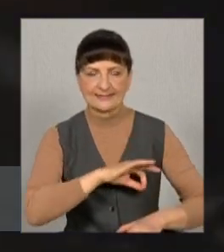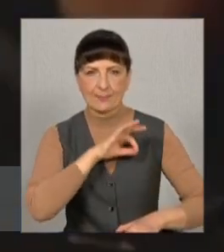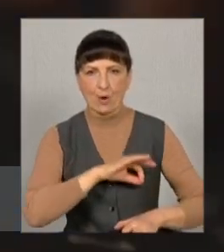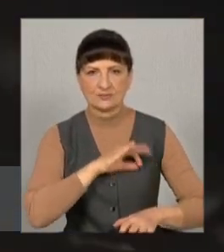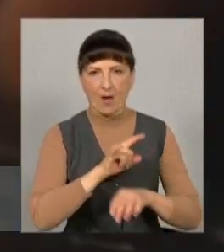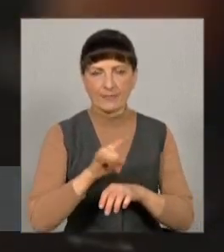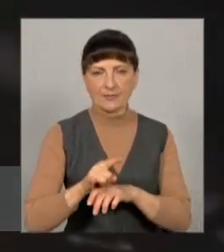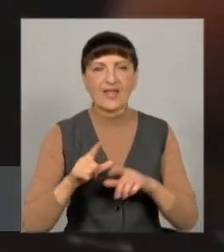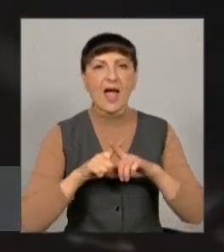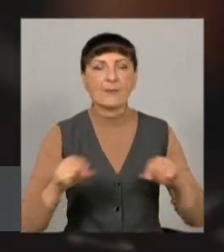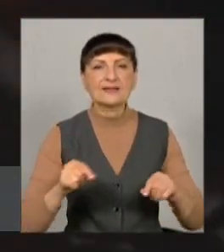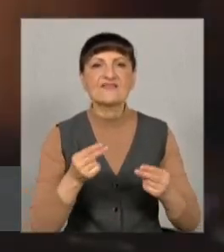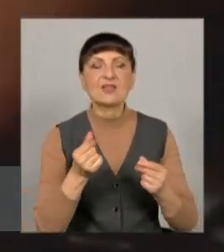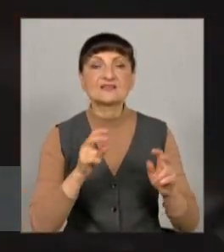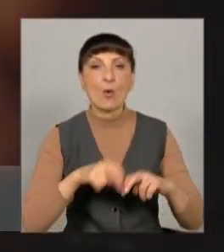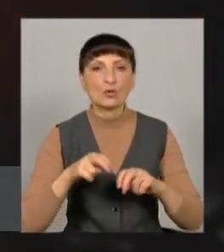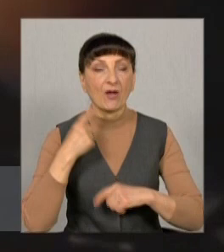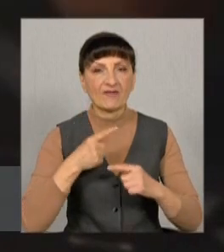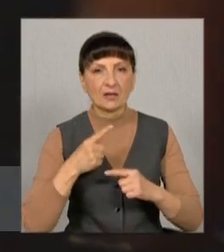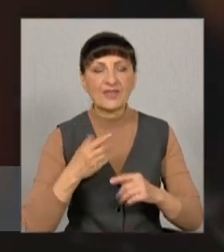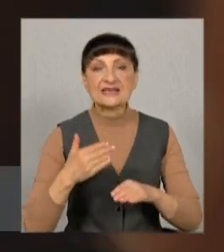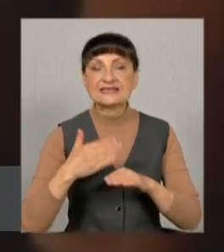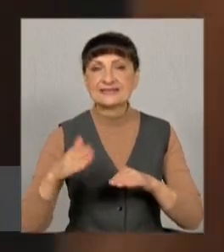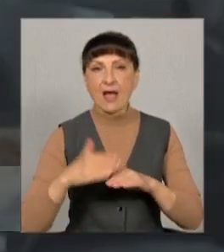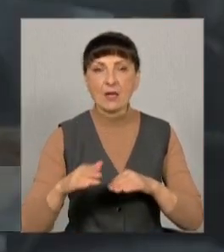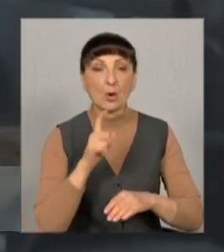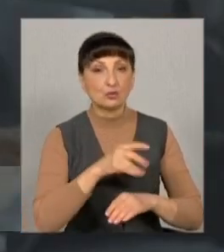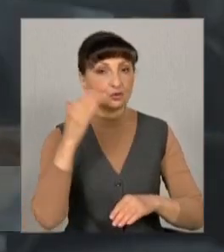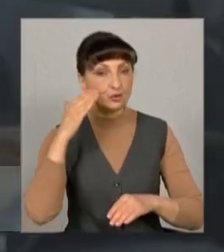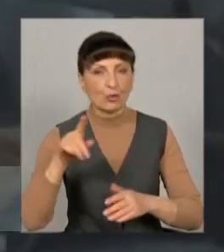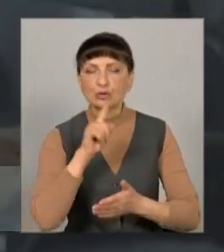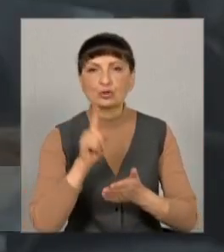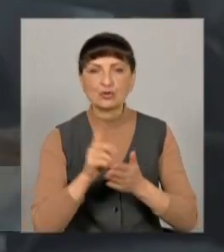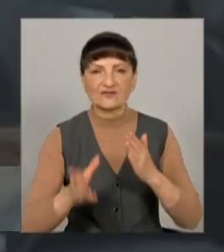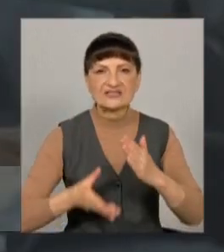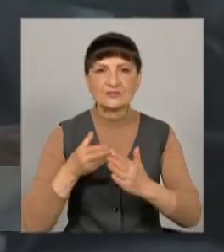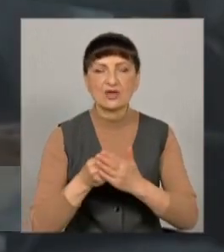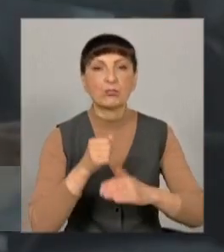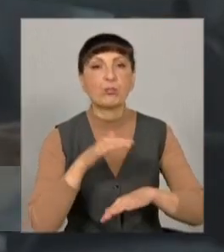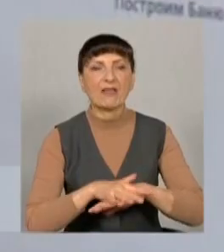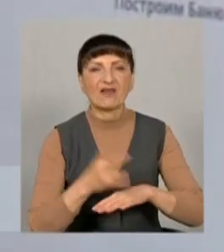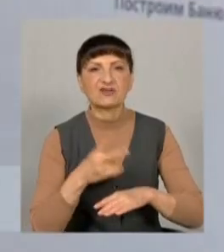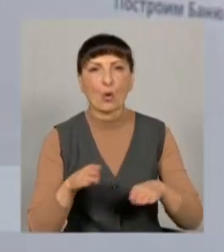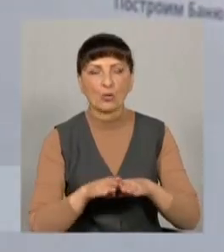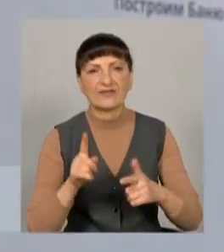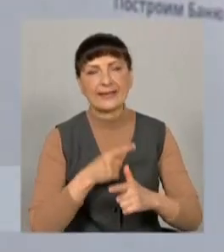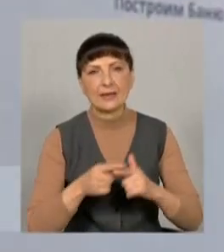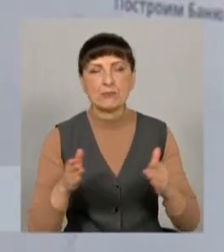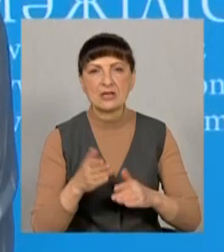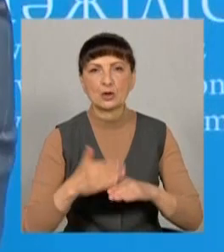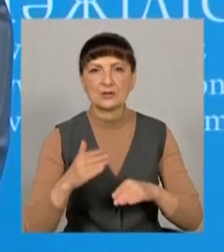В агентстве по финмониторингу считают, что займы, оформленные посторонними лицами, должны возмещать банки второго уровня и микрокредитные